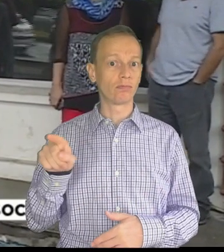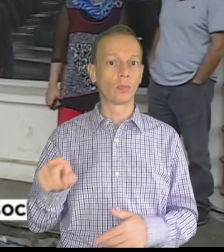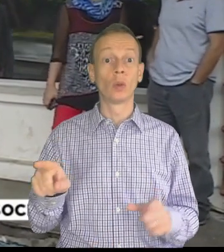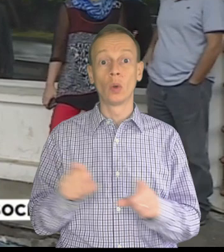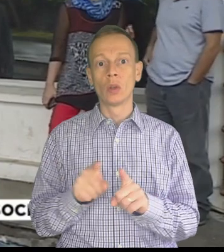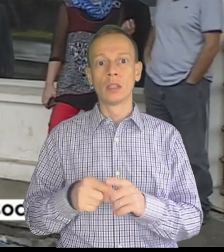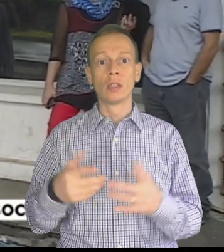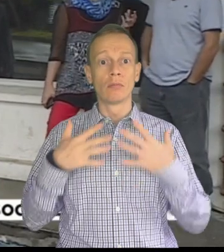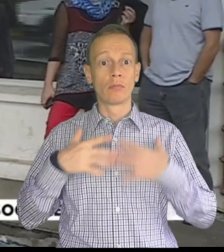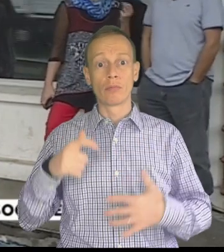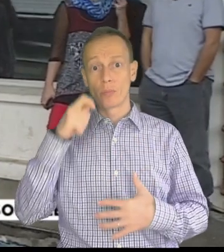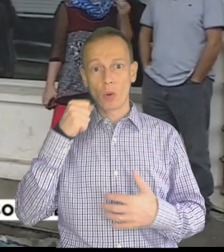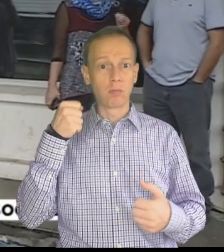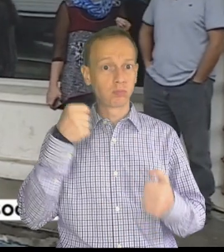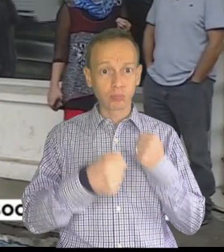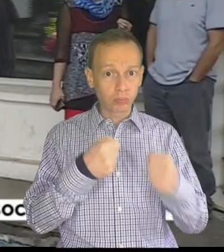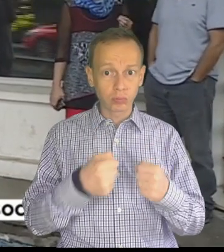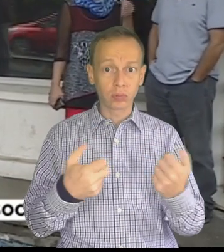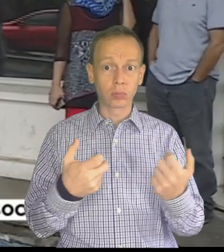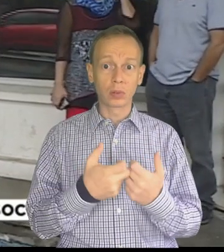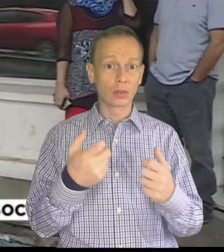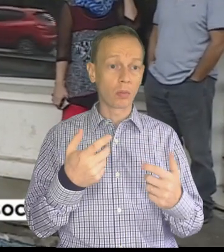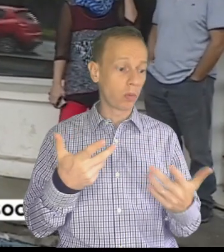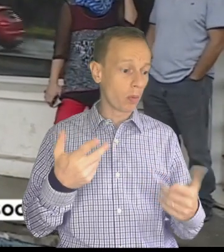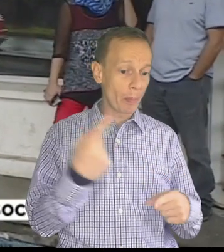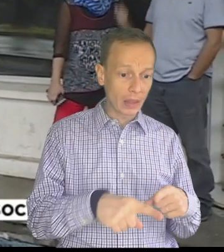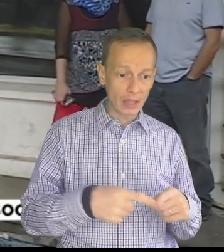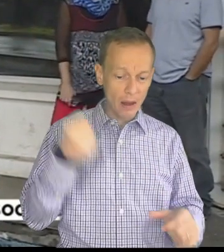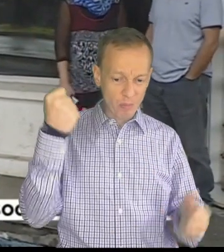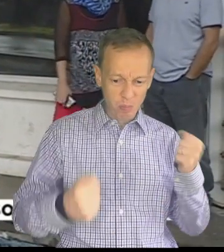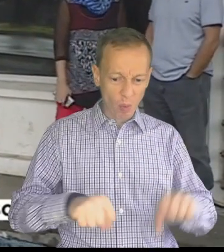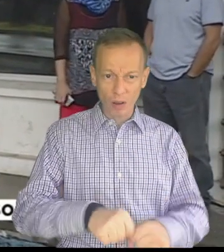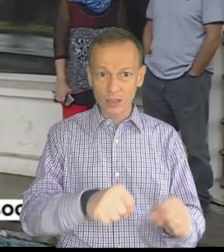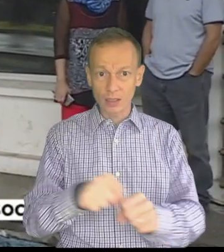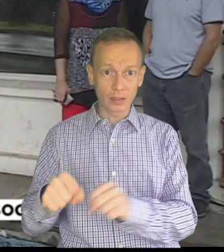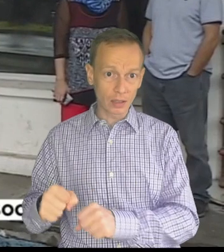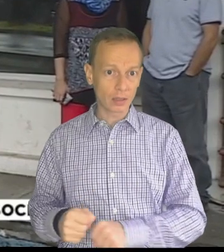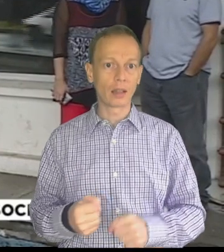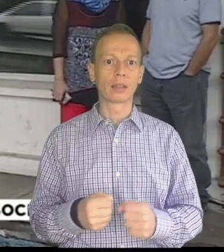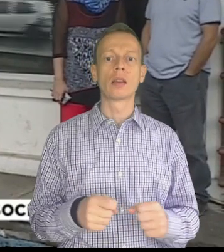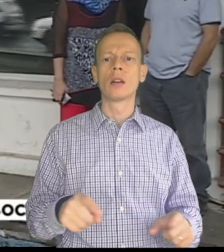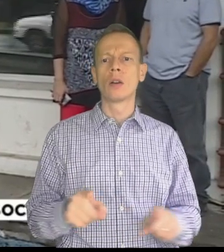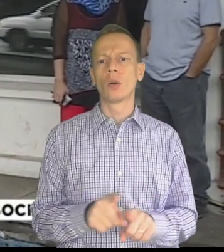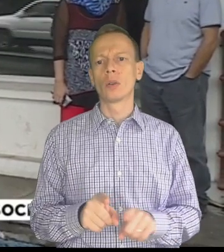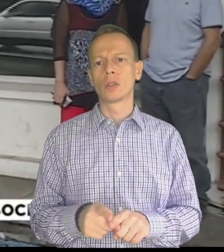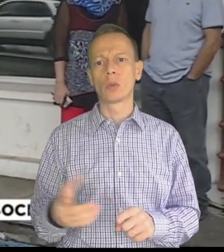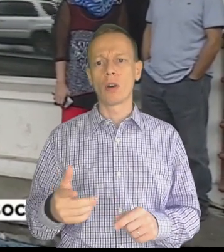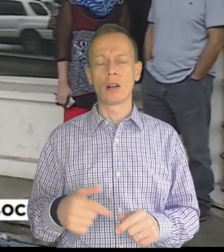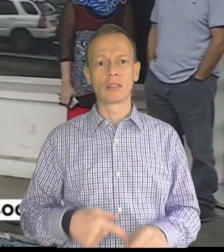Tayarapo, des agressions physiques sur notre matériel de